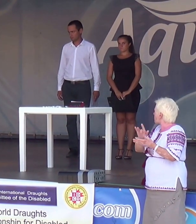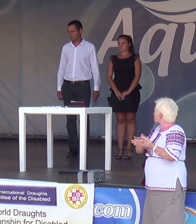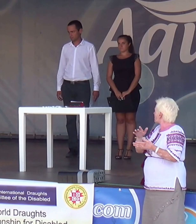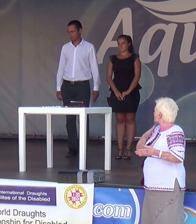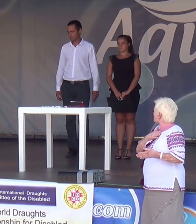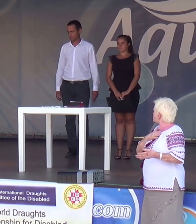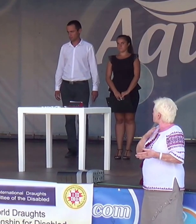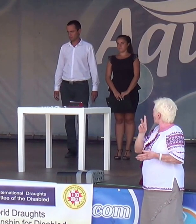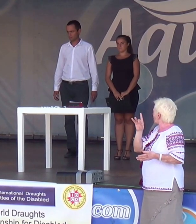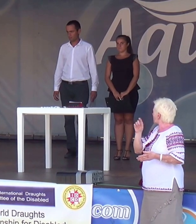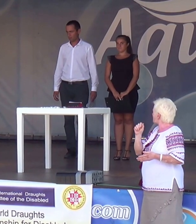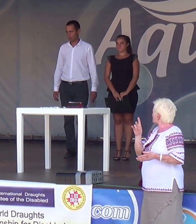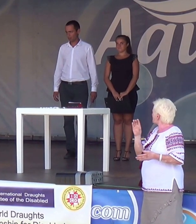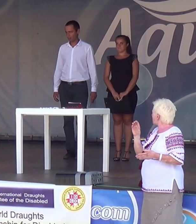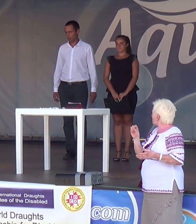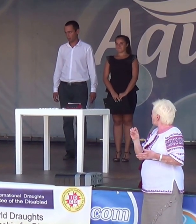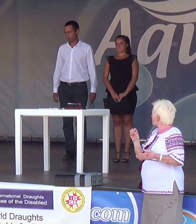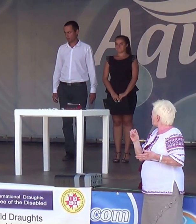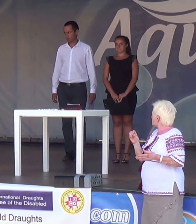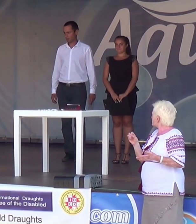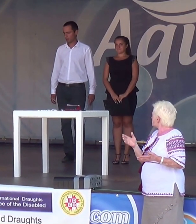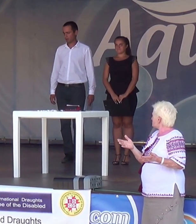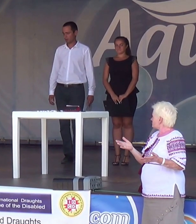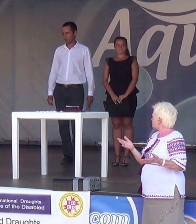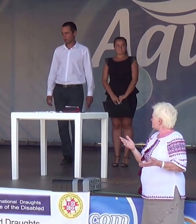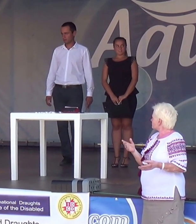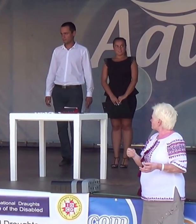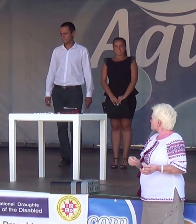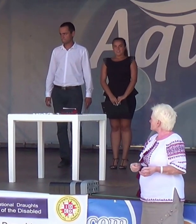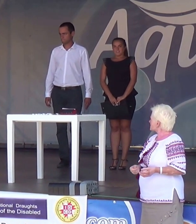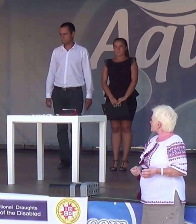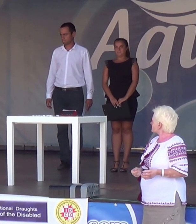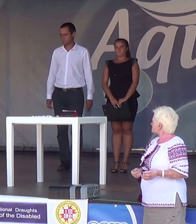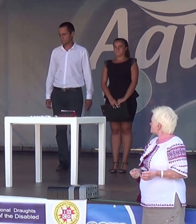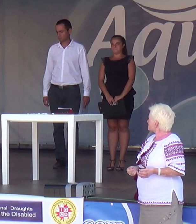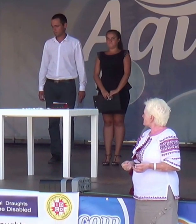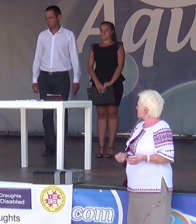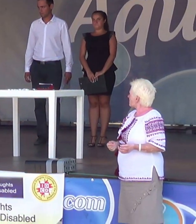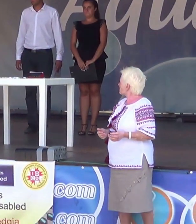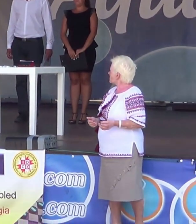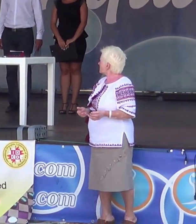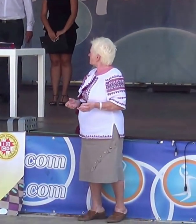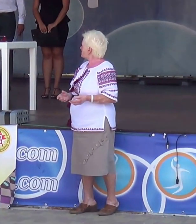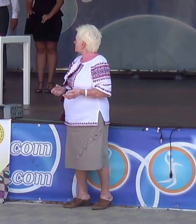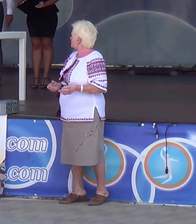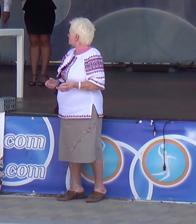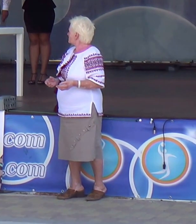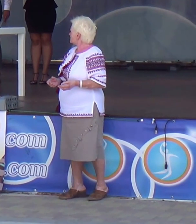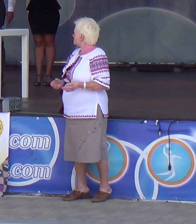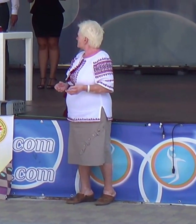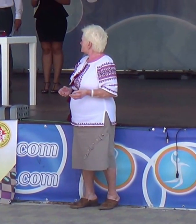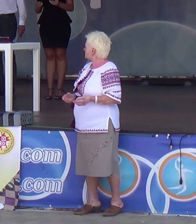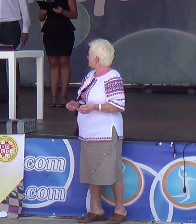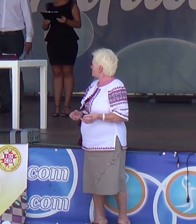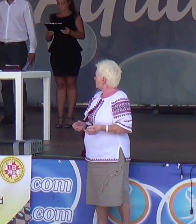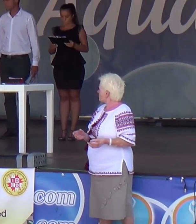море. И още нещо, когато гледам тези прекрасни деца, миналата година помоля господин Лангин да